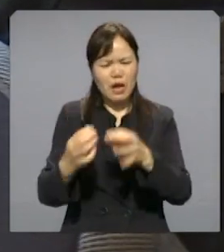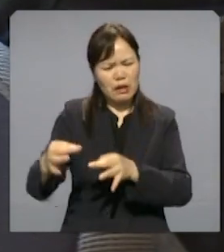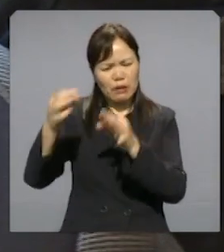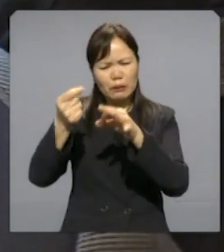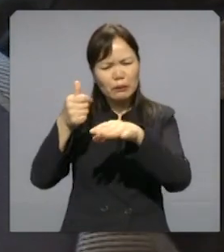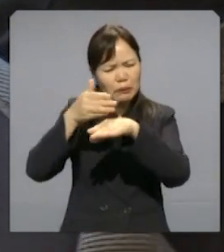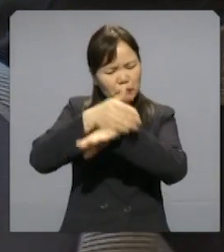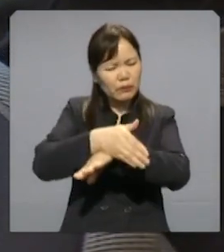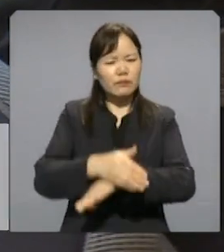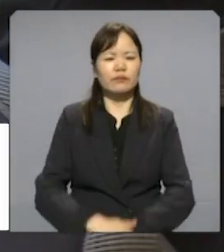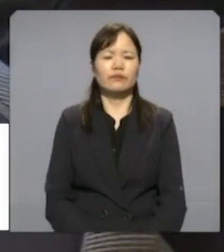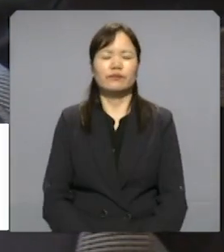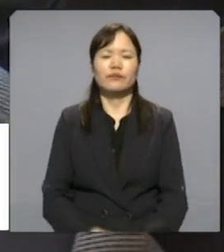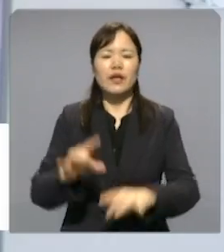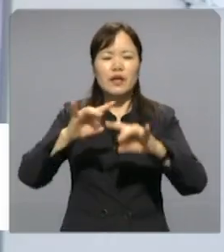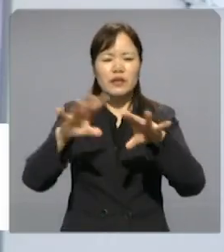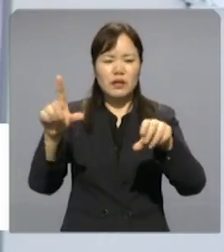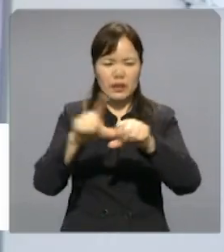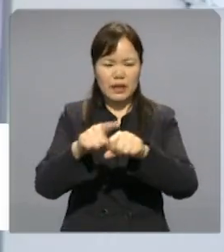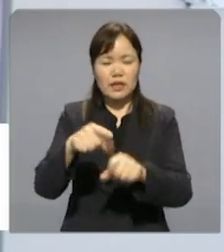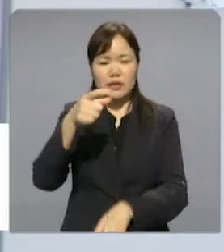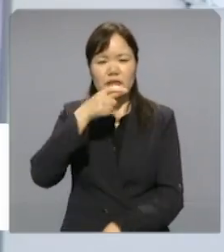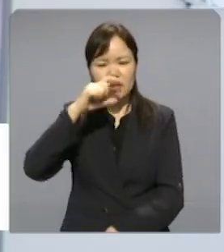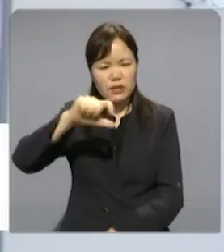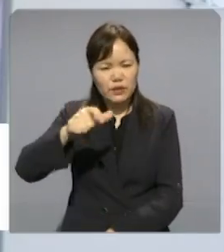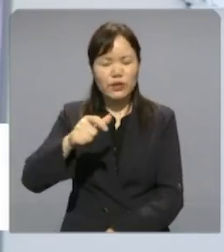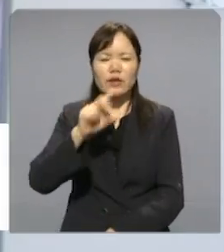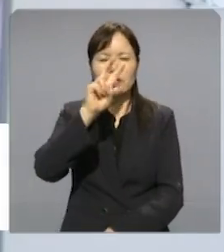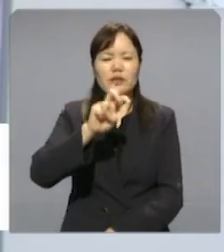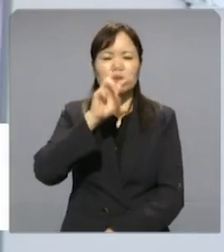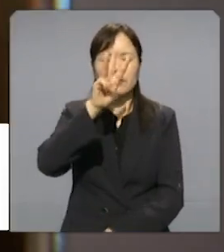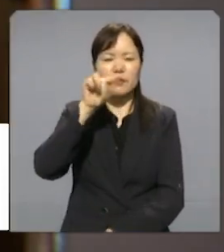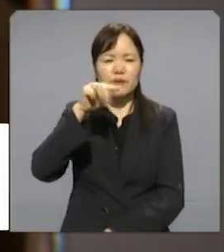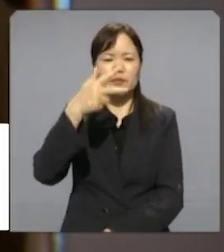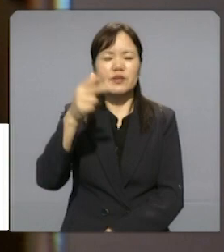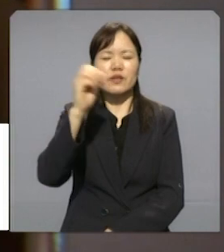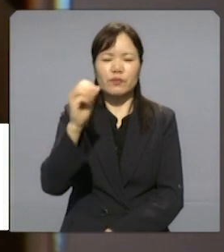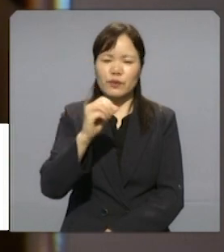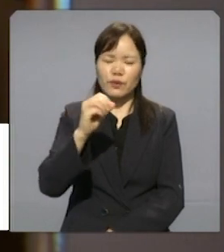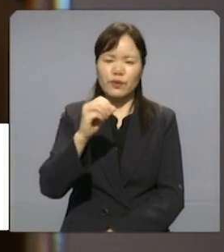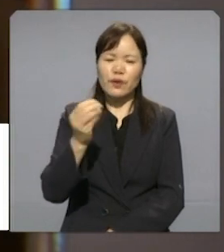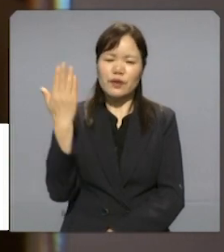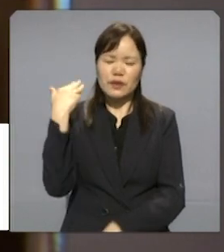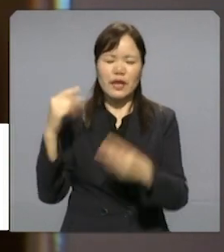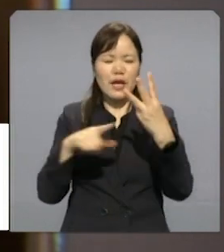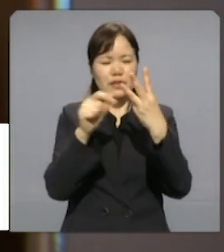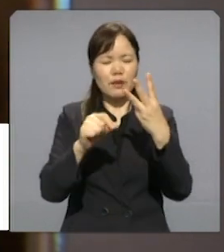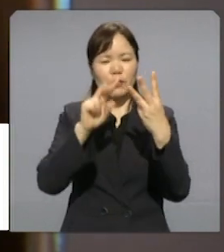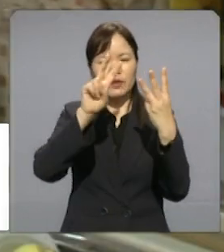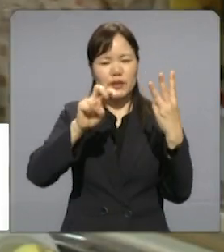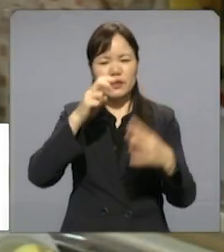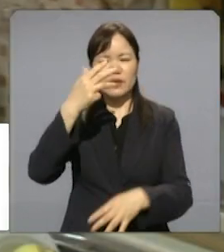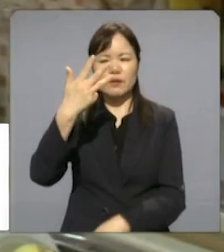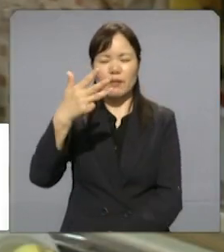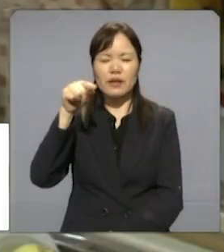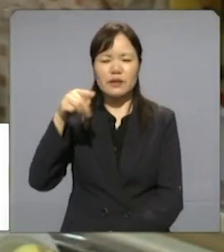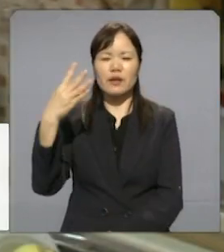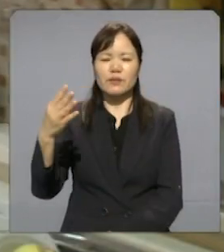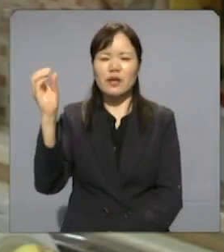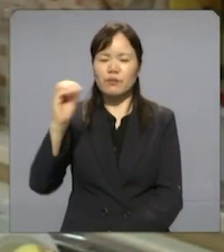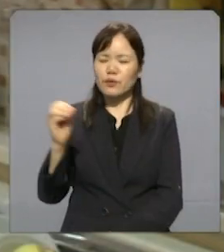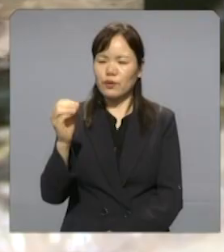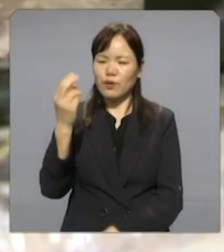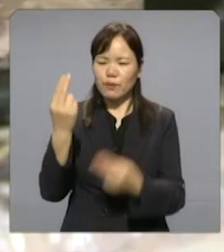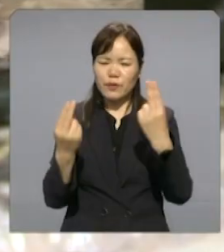둔화했습니다. 전기가스 수도는 23.7% 올라 지난 3월 28.4%보다